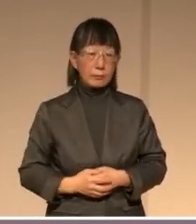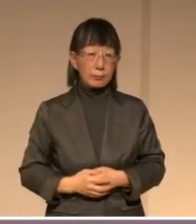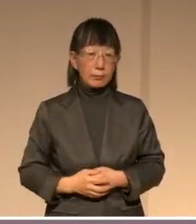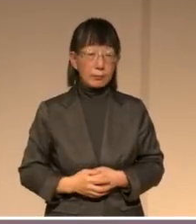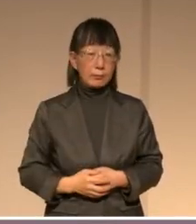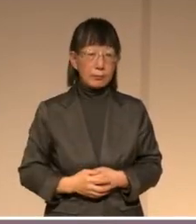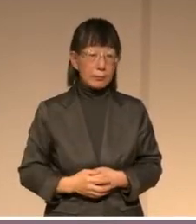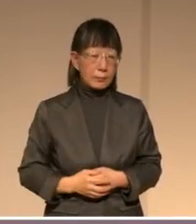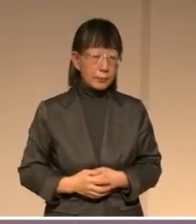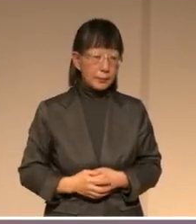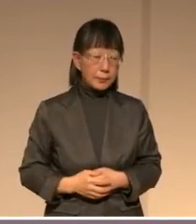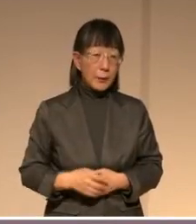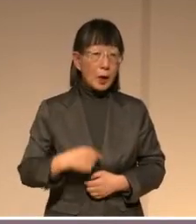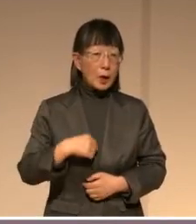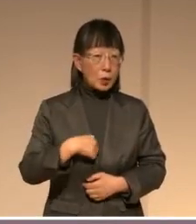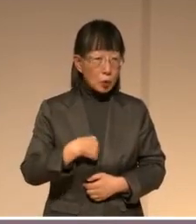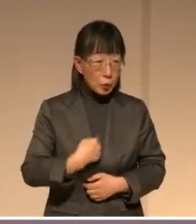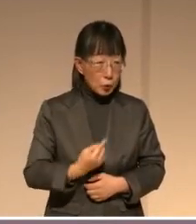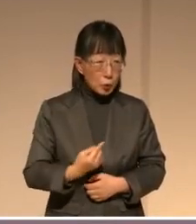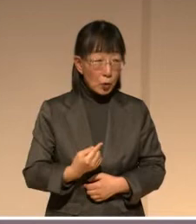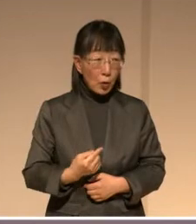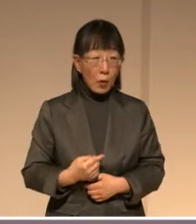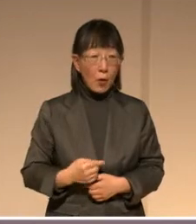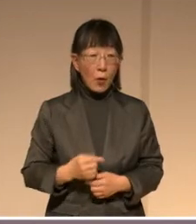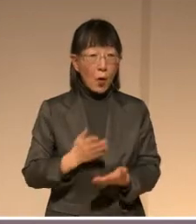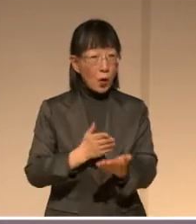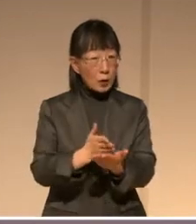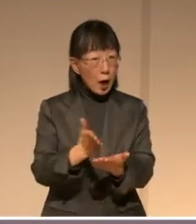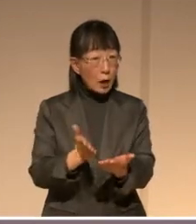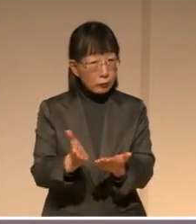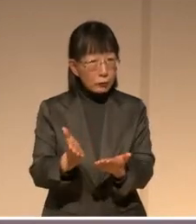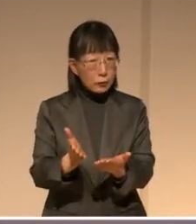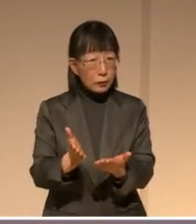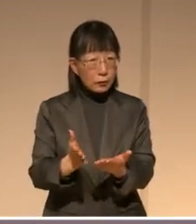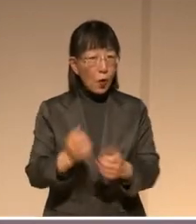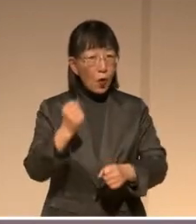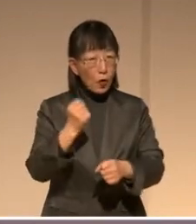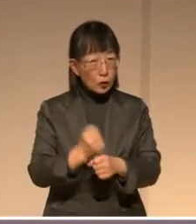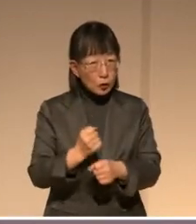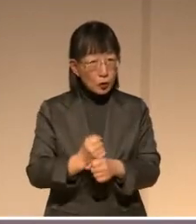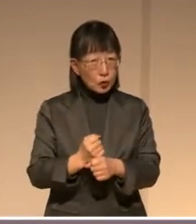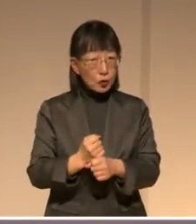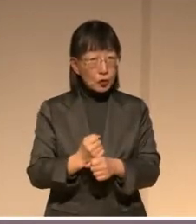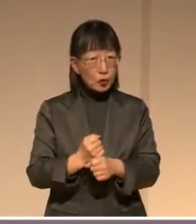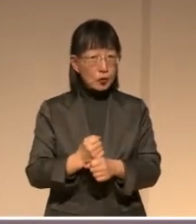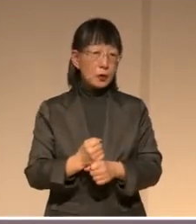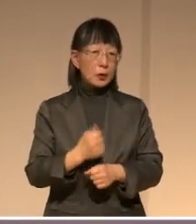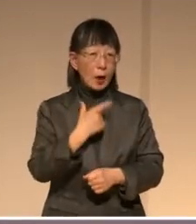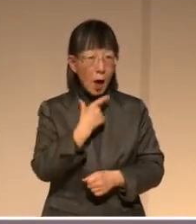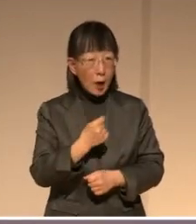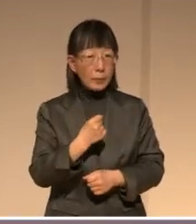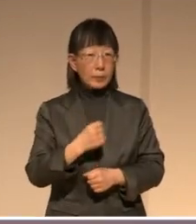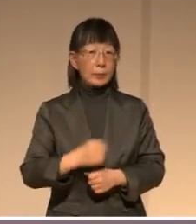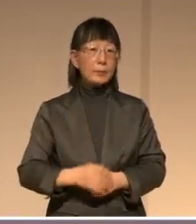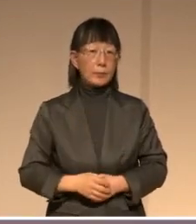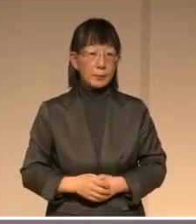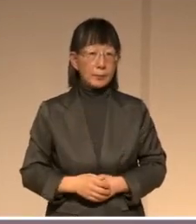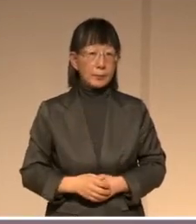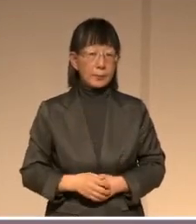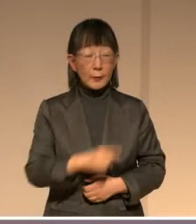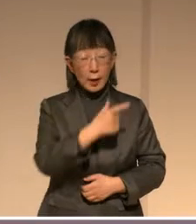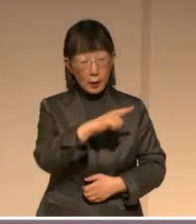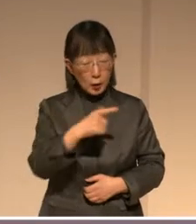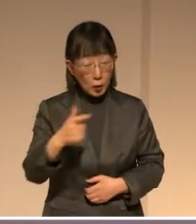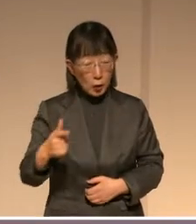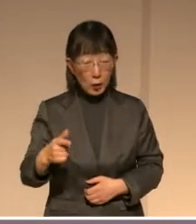自分のジャンルを作っていくようにいろんなジャンルのものを様子を入れていけたらいいなと